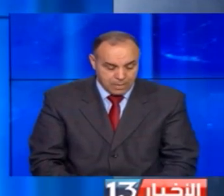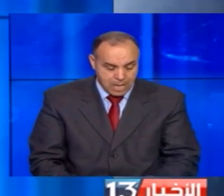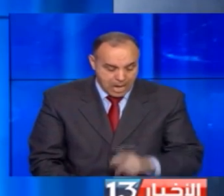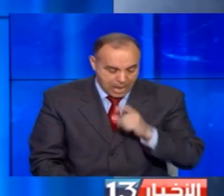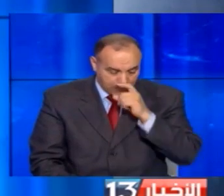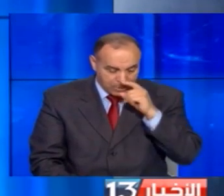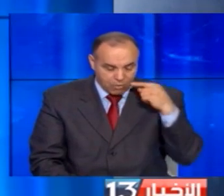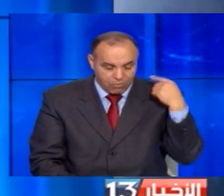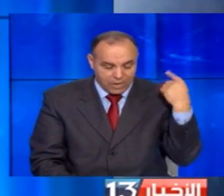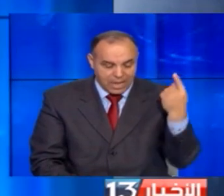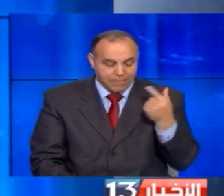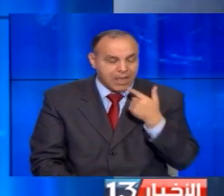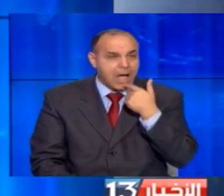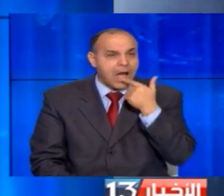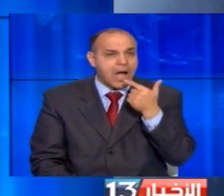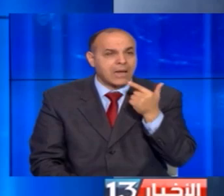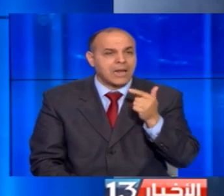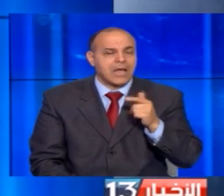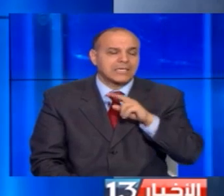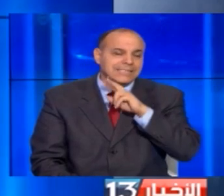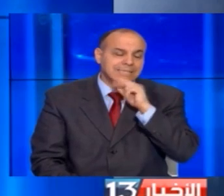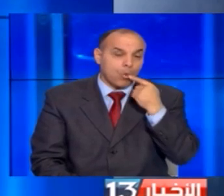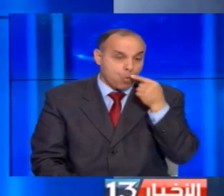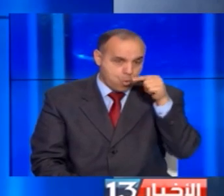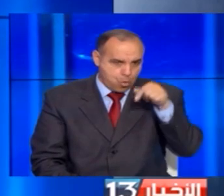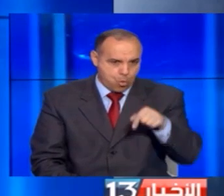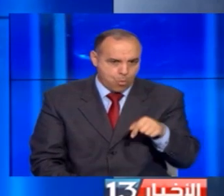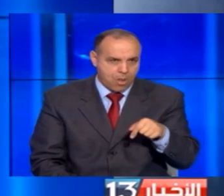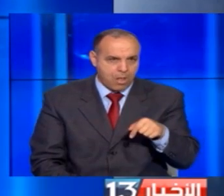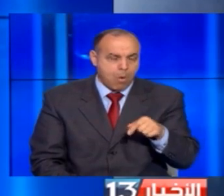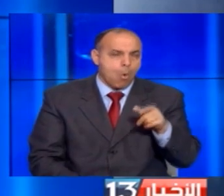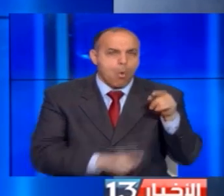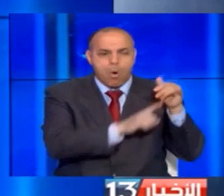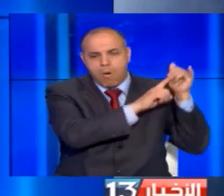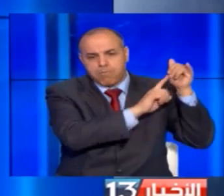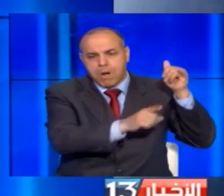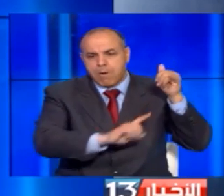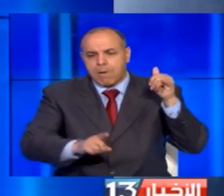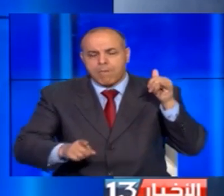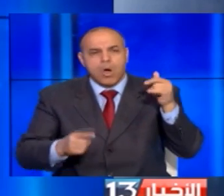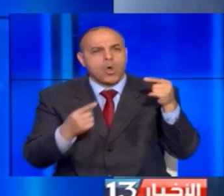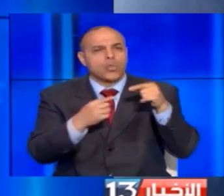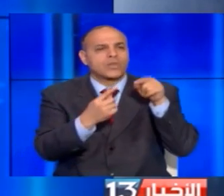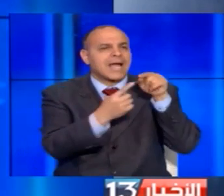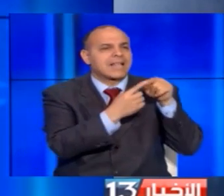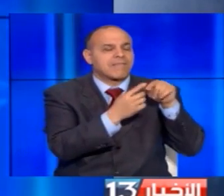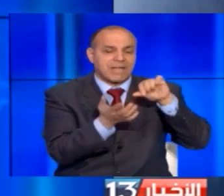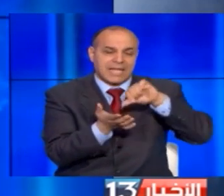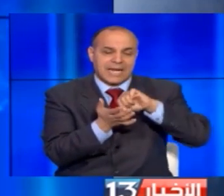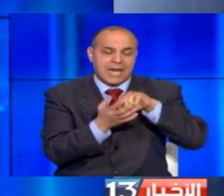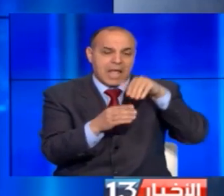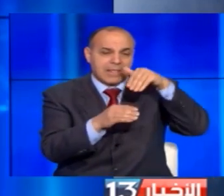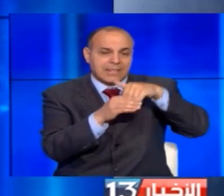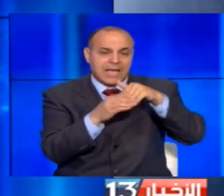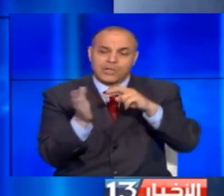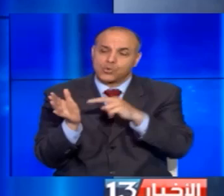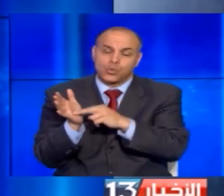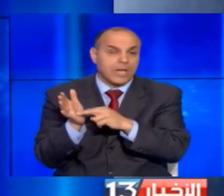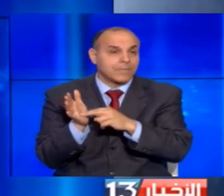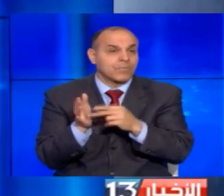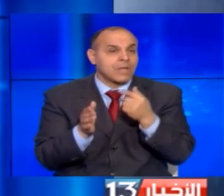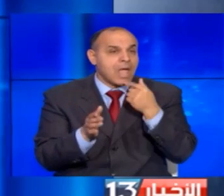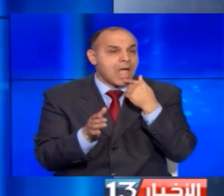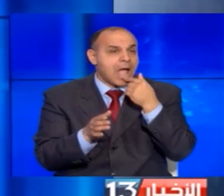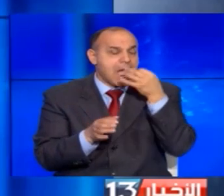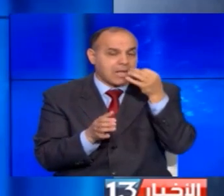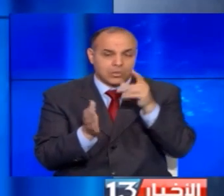عربيا ودوليا، أعلن جيش المحتل الإسرائيلي اليوم أنه شن ضربات جوية ضد أهداف إيرانية داخل الأراضي السورية،